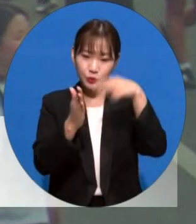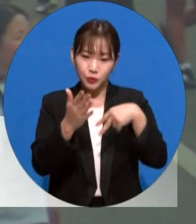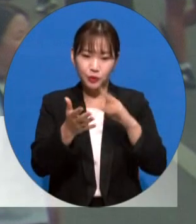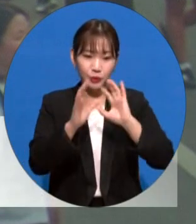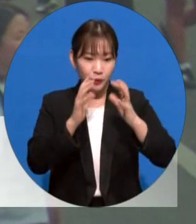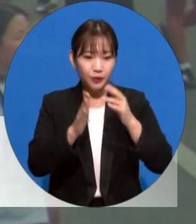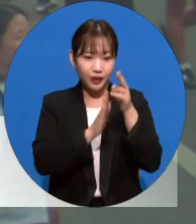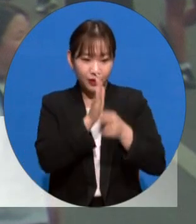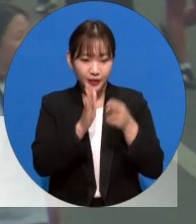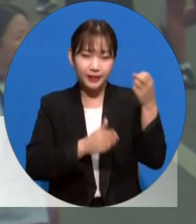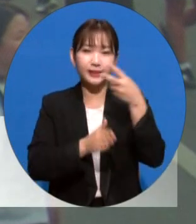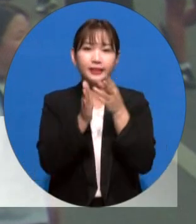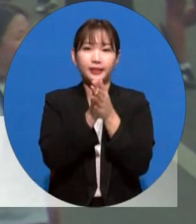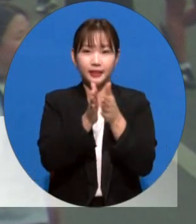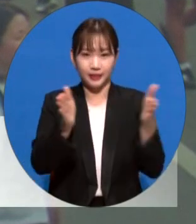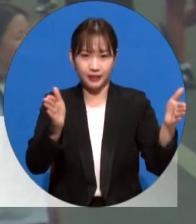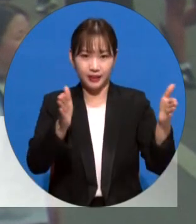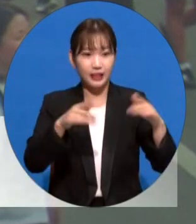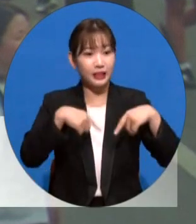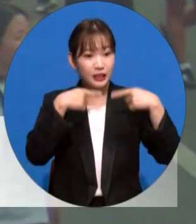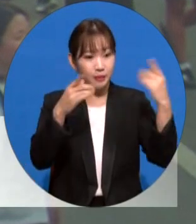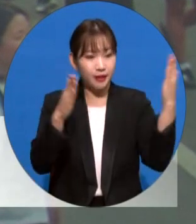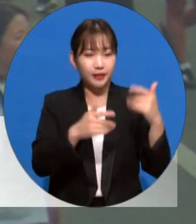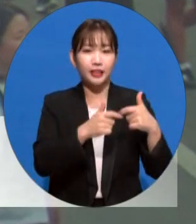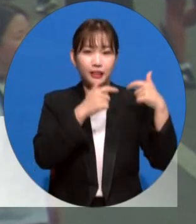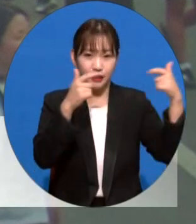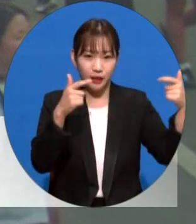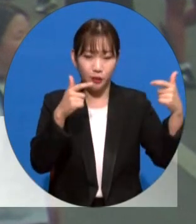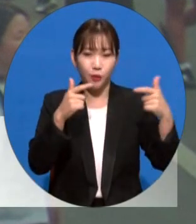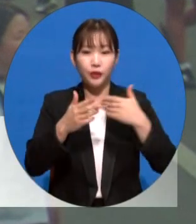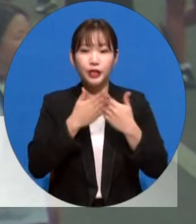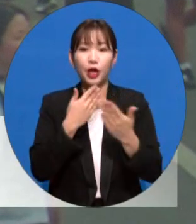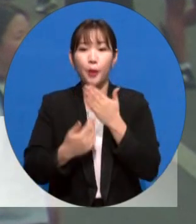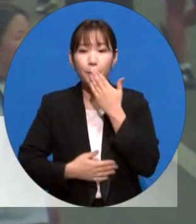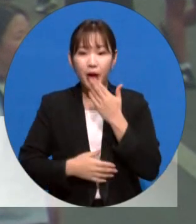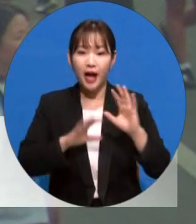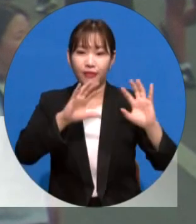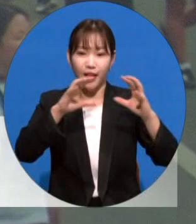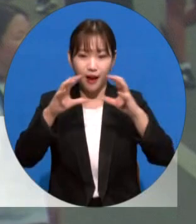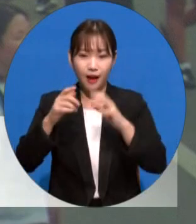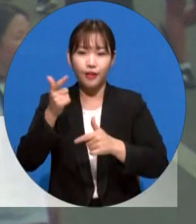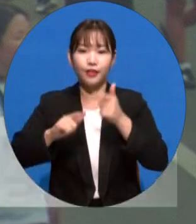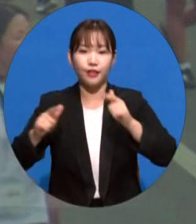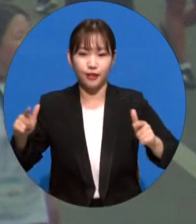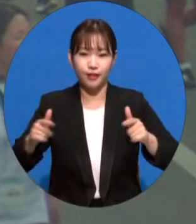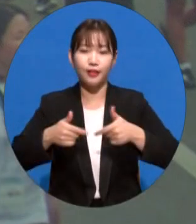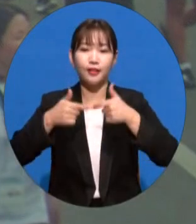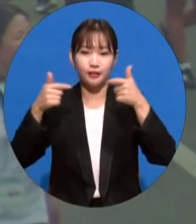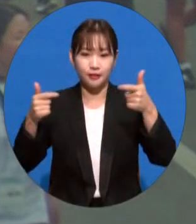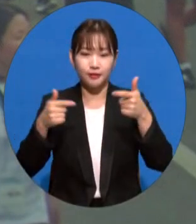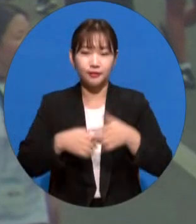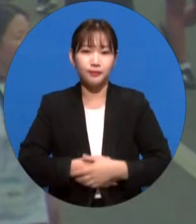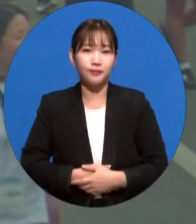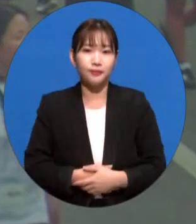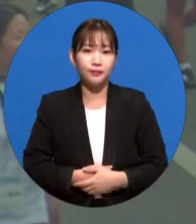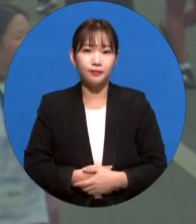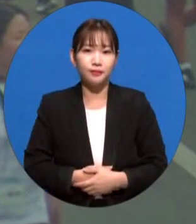토론 열차를 재개하는데 참여 학생을 늘리고 채용을 할 수 있는 국가도 다양화했습니다. 박종호